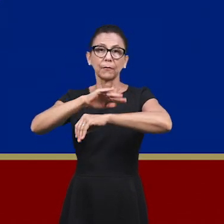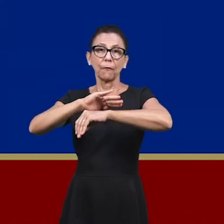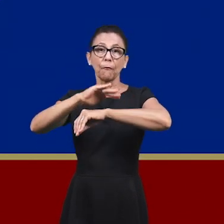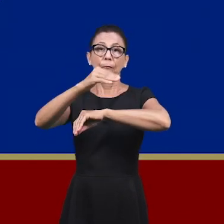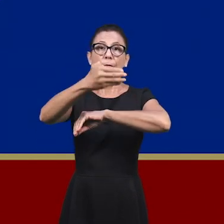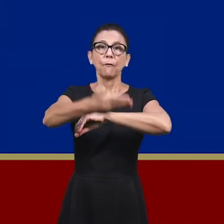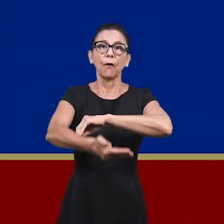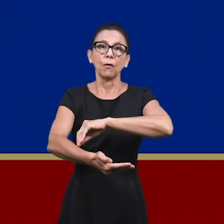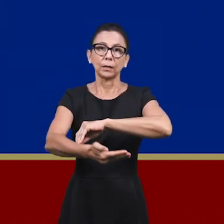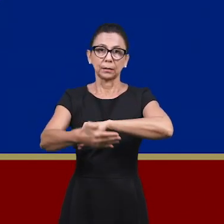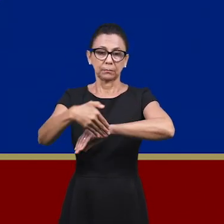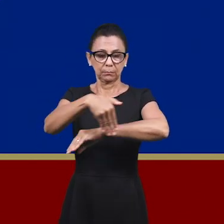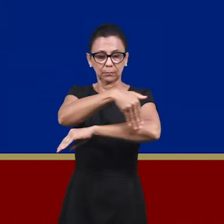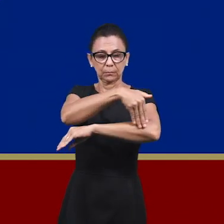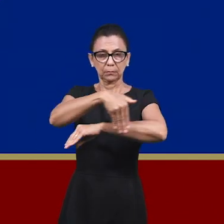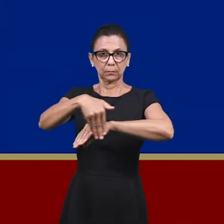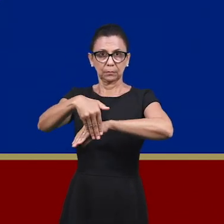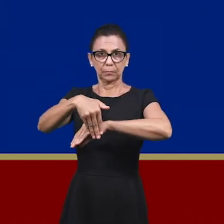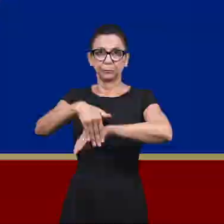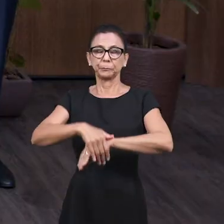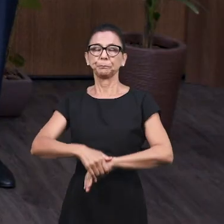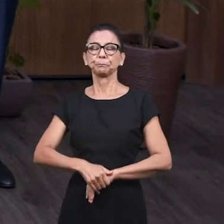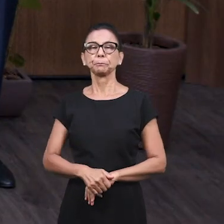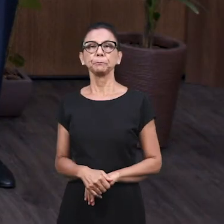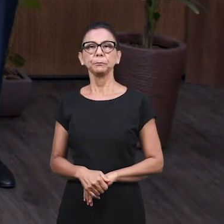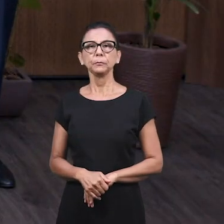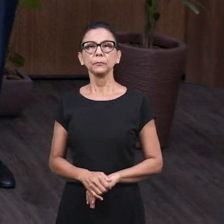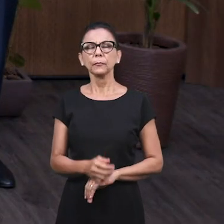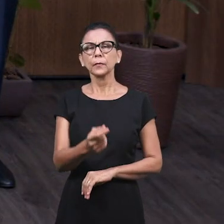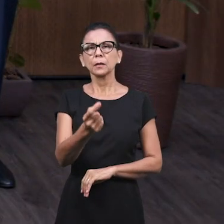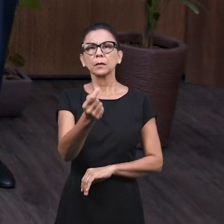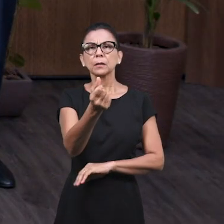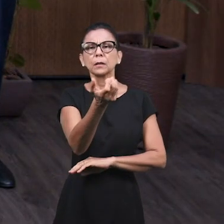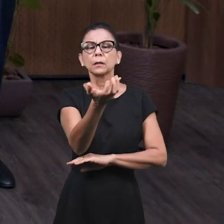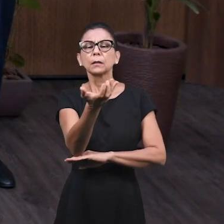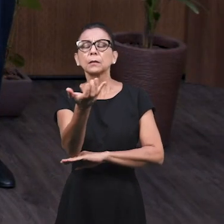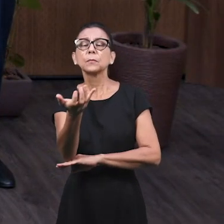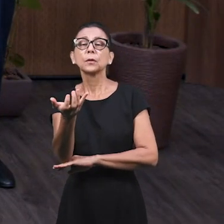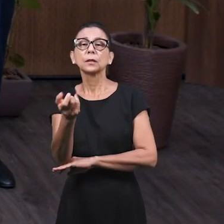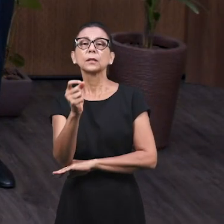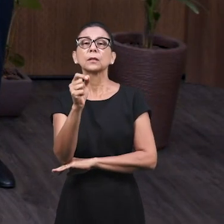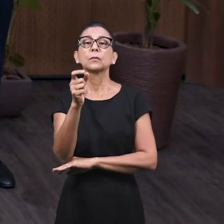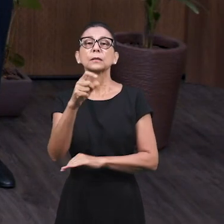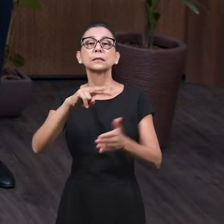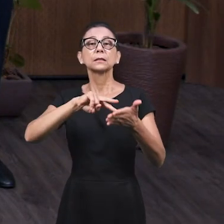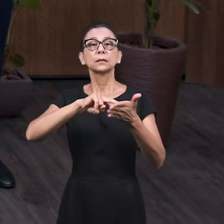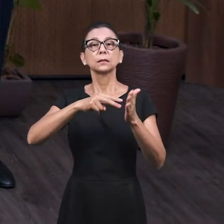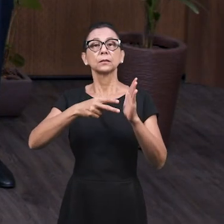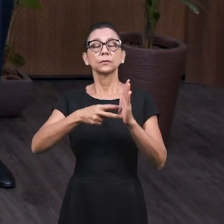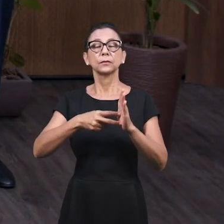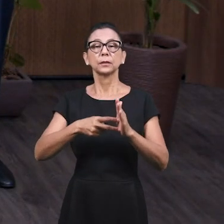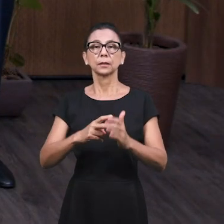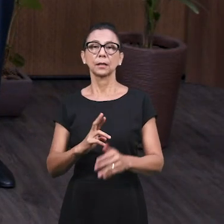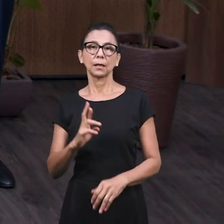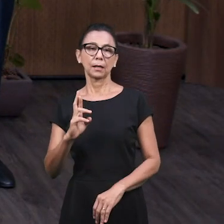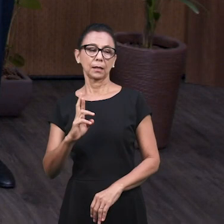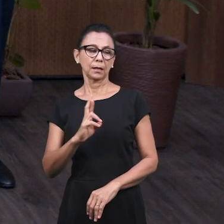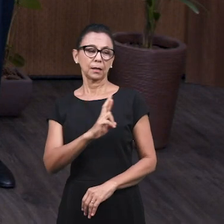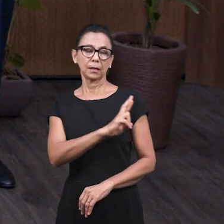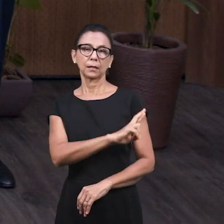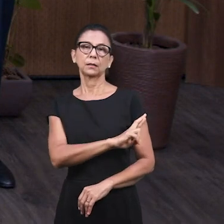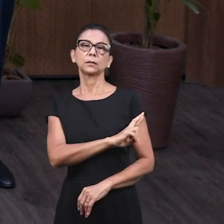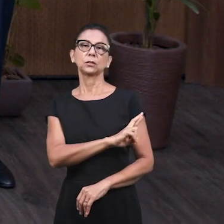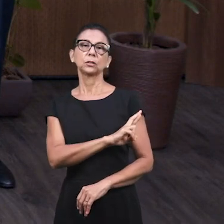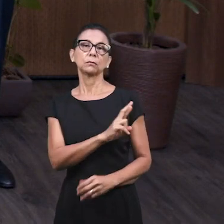Les aumônes, bien-aimés, prophétiquement, parlent de ce que la religion donne